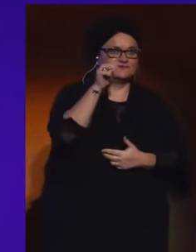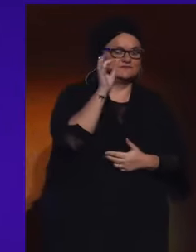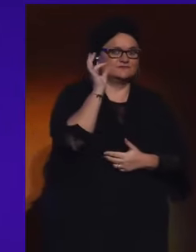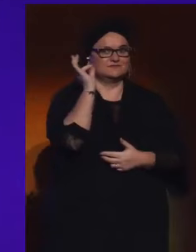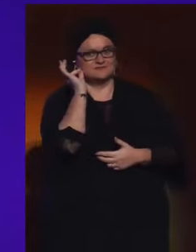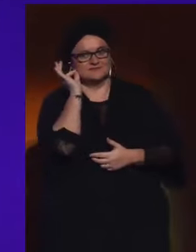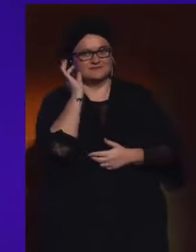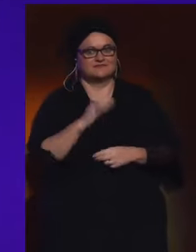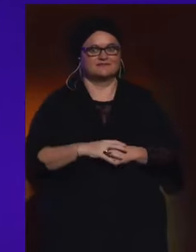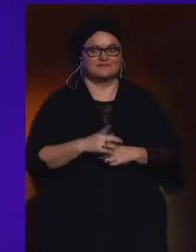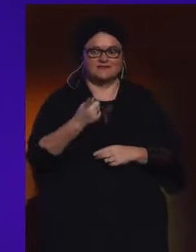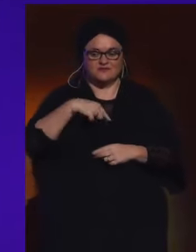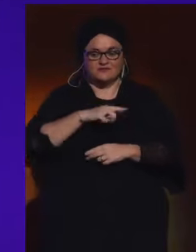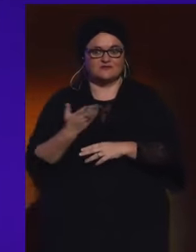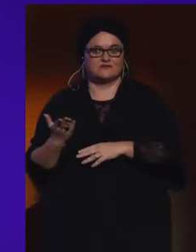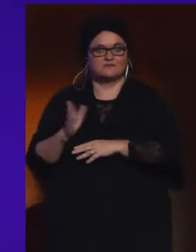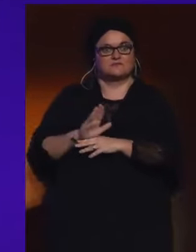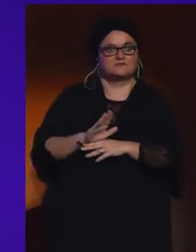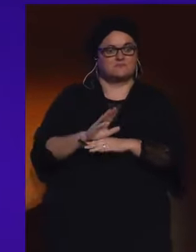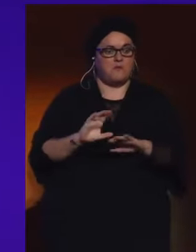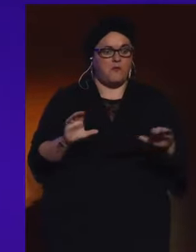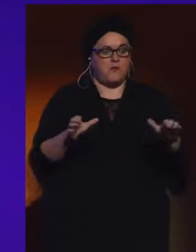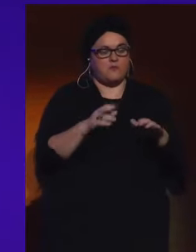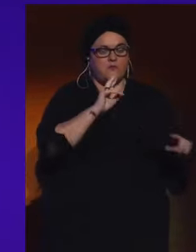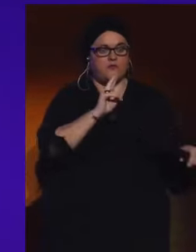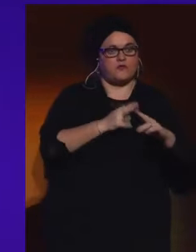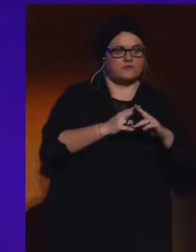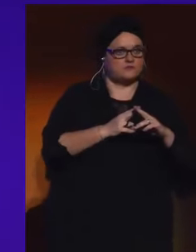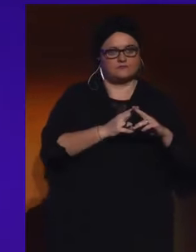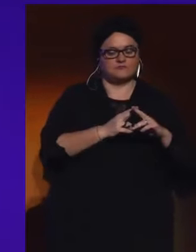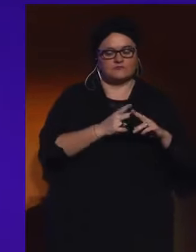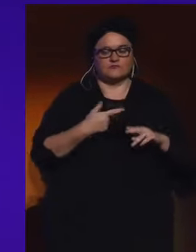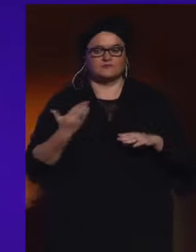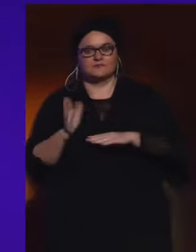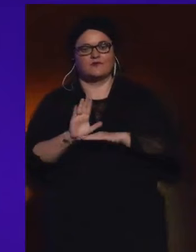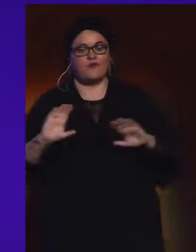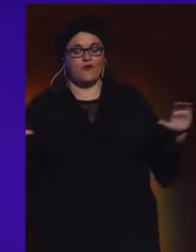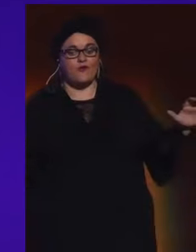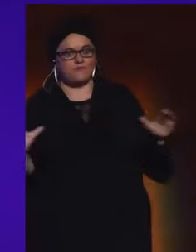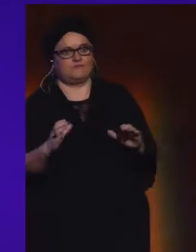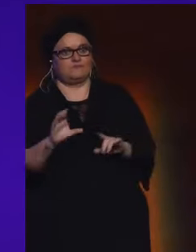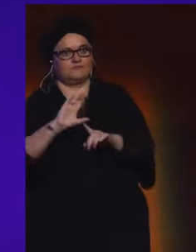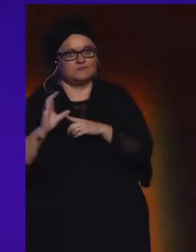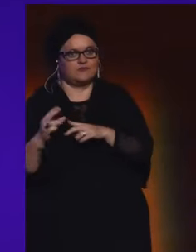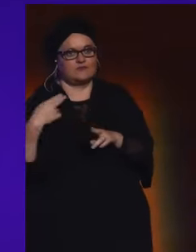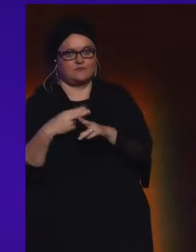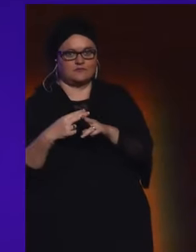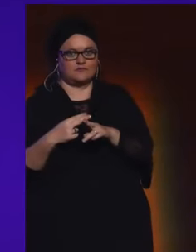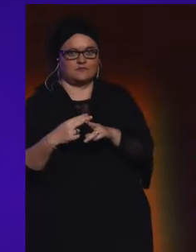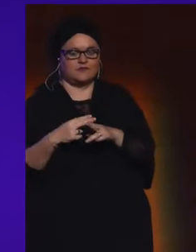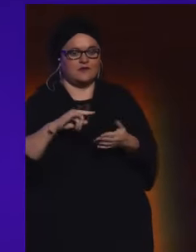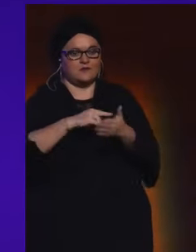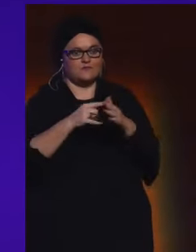Nosotras y nosotros, no representamos a una sigla, representamos a una comunidad política comprometida